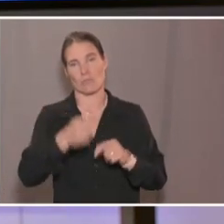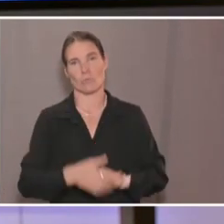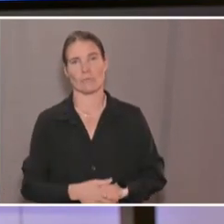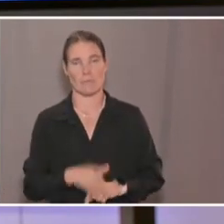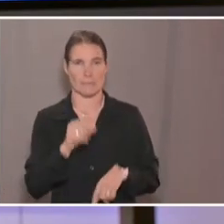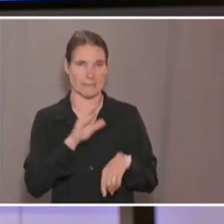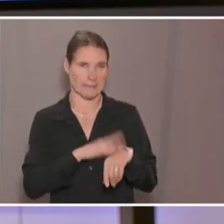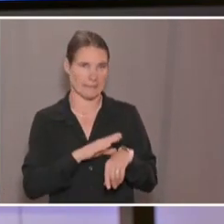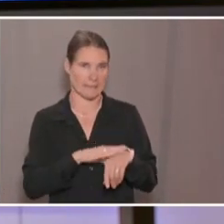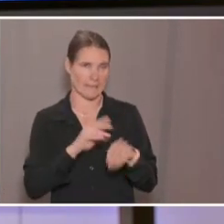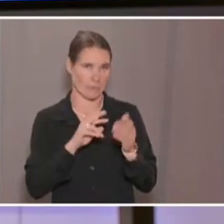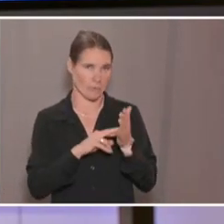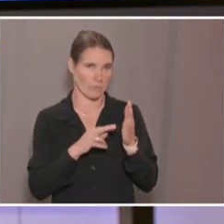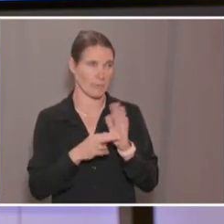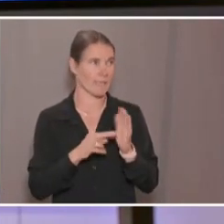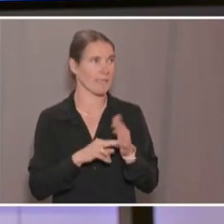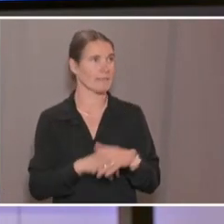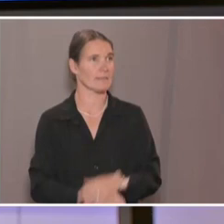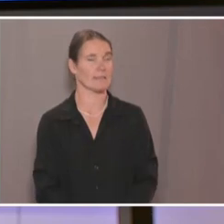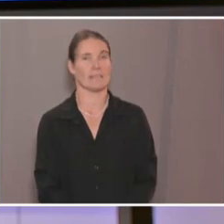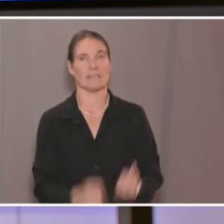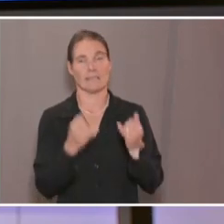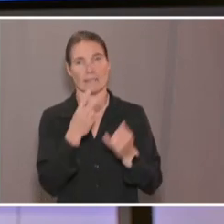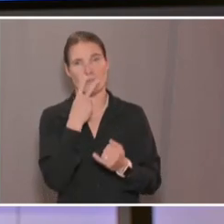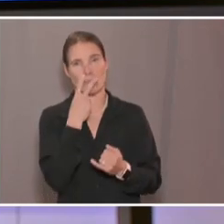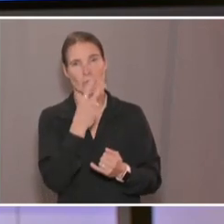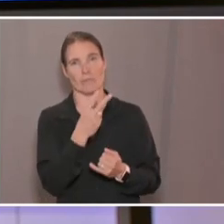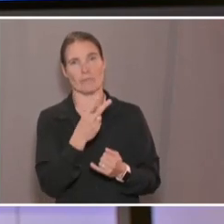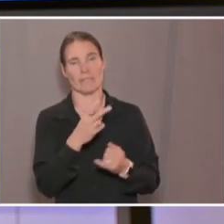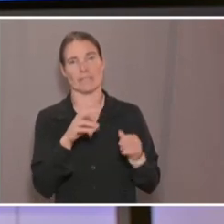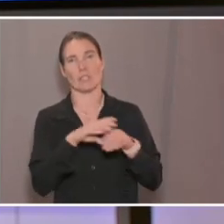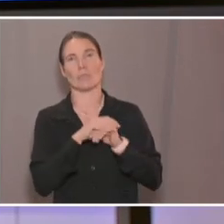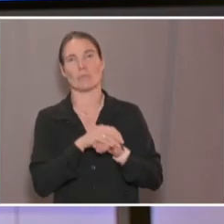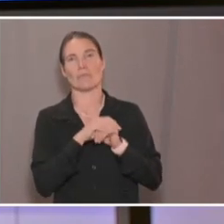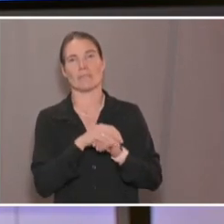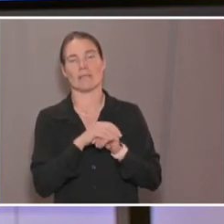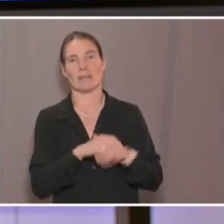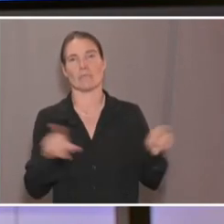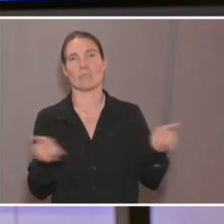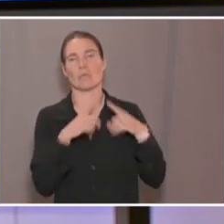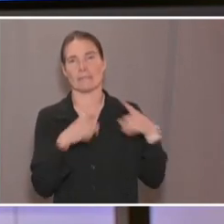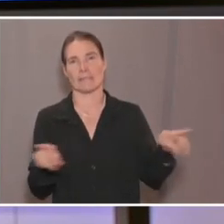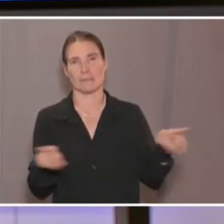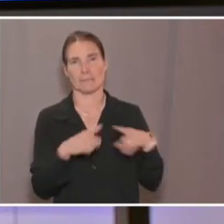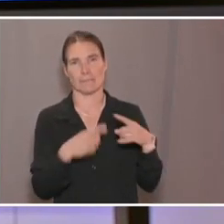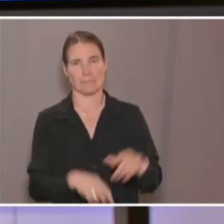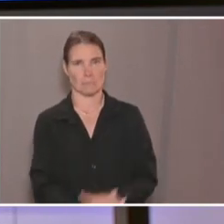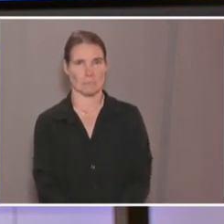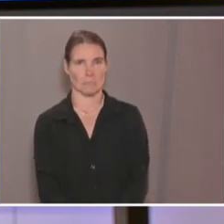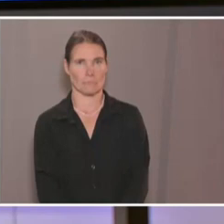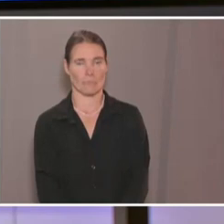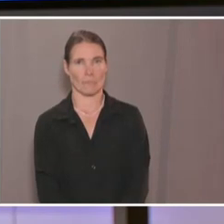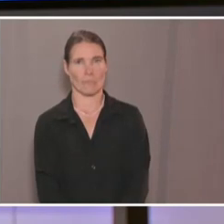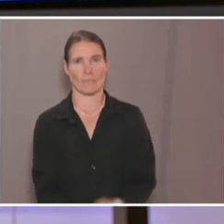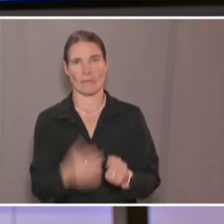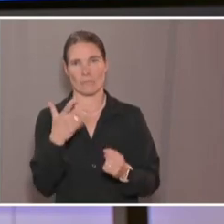Zeit vorzubereiten, denn jetzt hören und sehen wir erstmal den Geburtstagsbeitrag unserer Big Band. Eine Hommage an